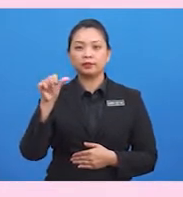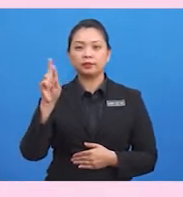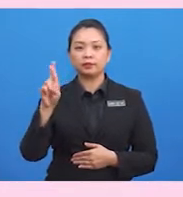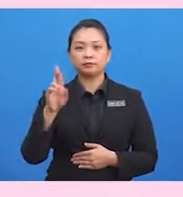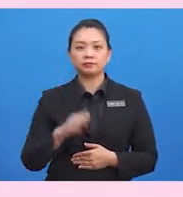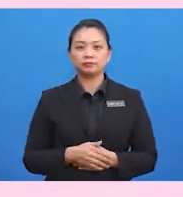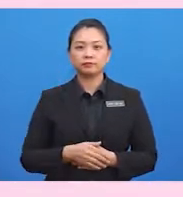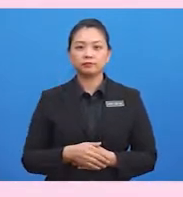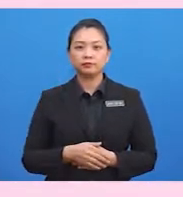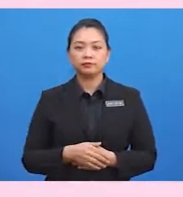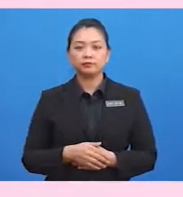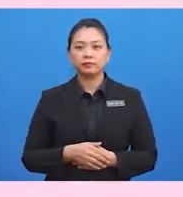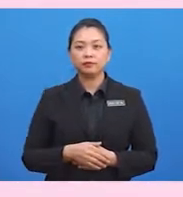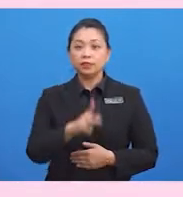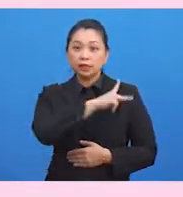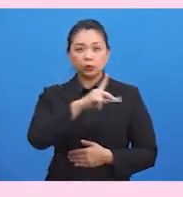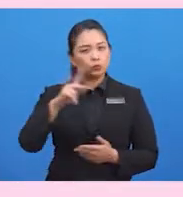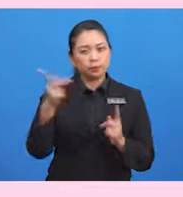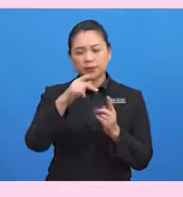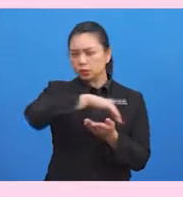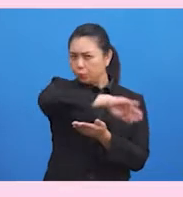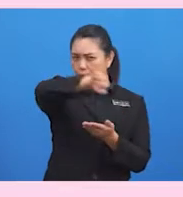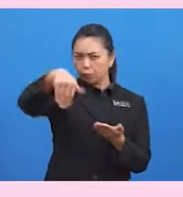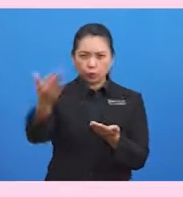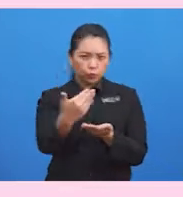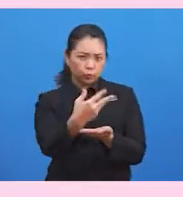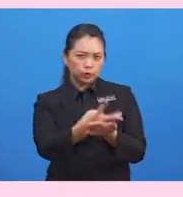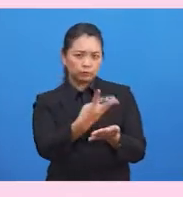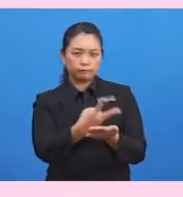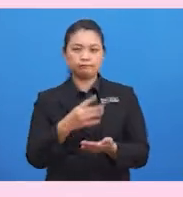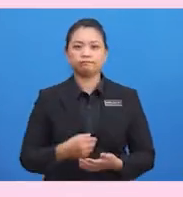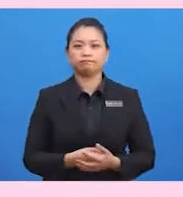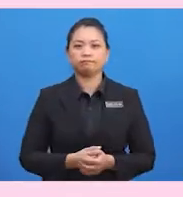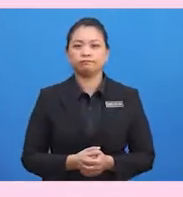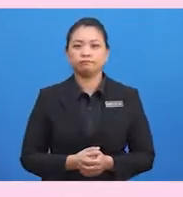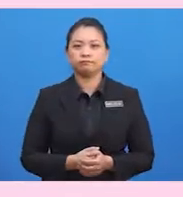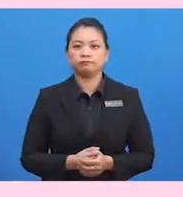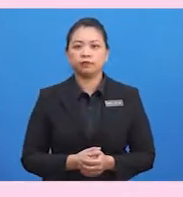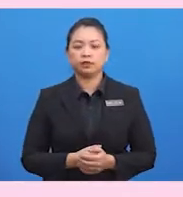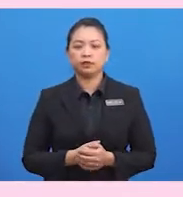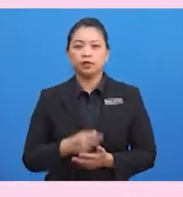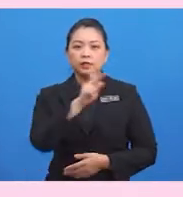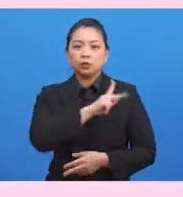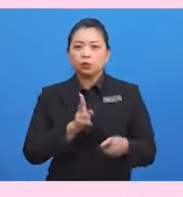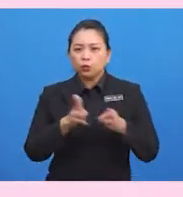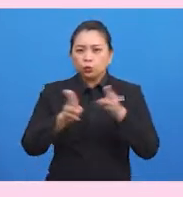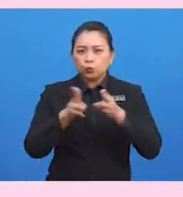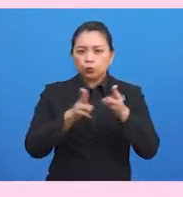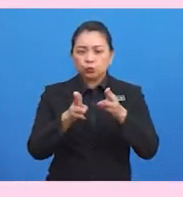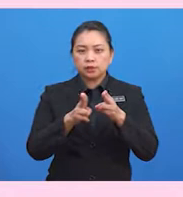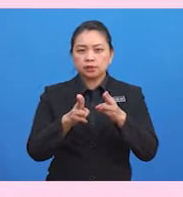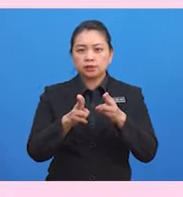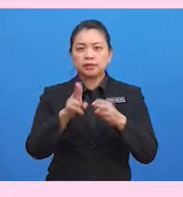hari selain itu penghulu bendahari juga bertanggung jawab sebagai ketua Turus setiap di